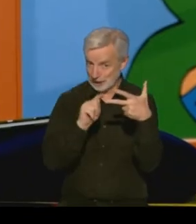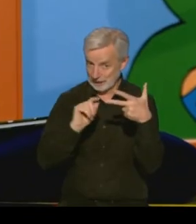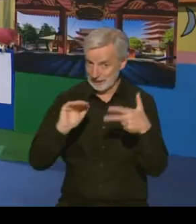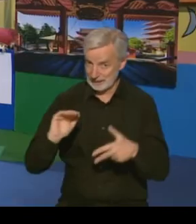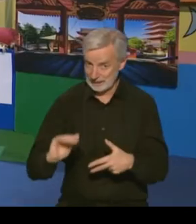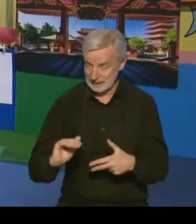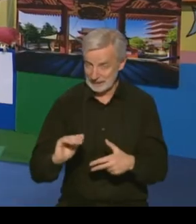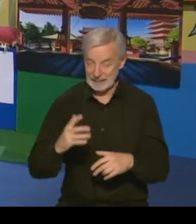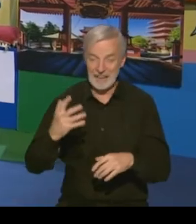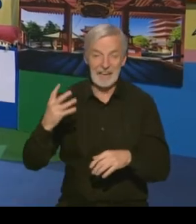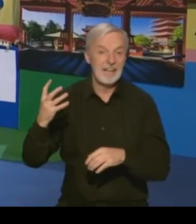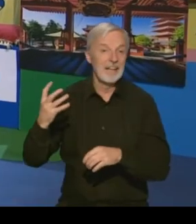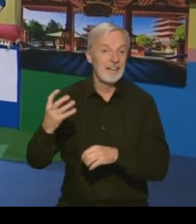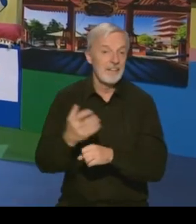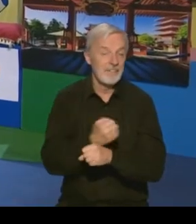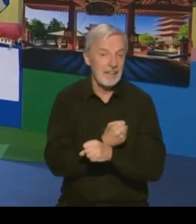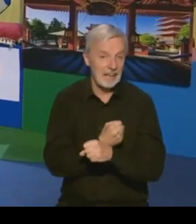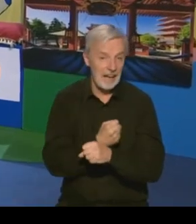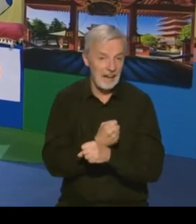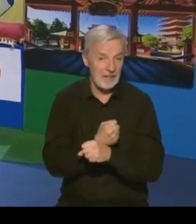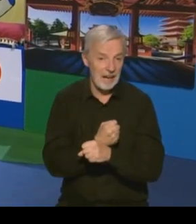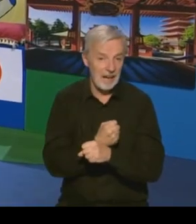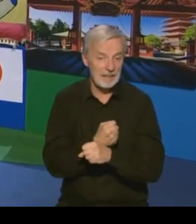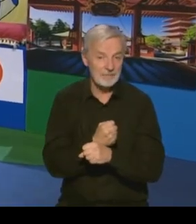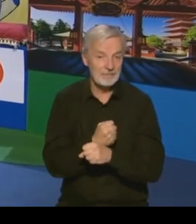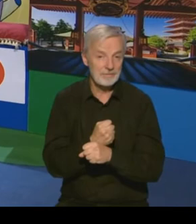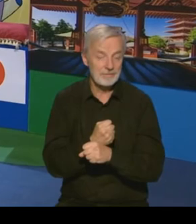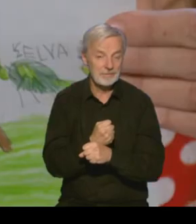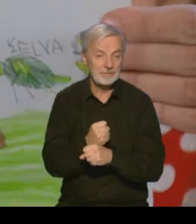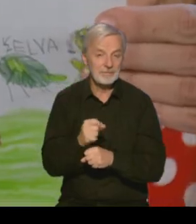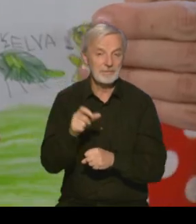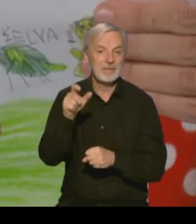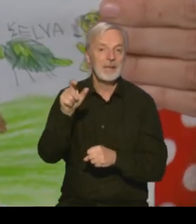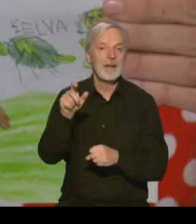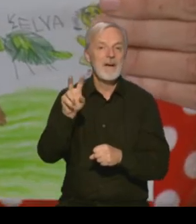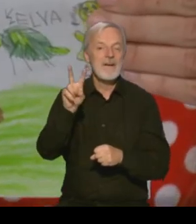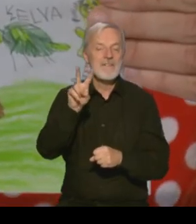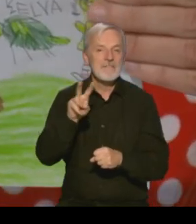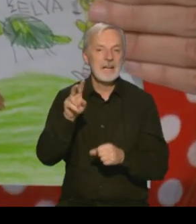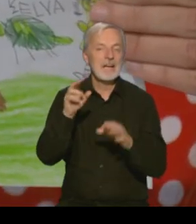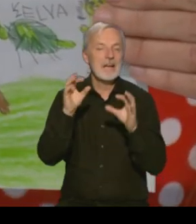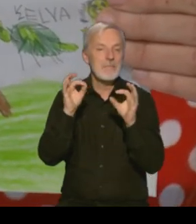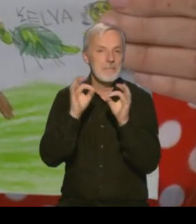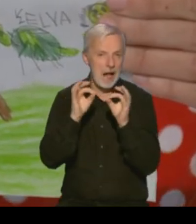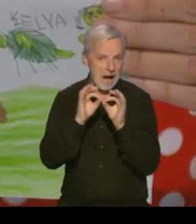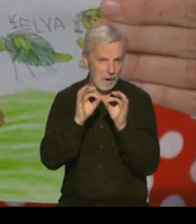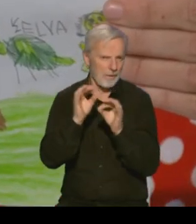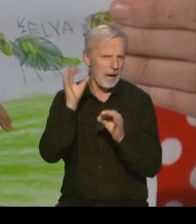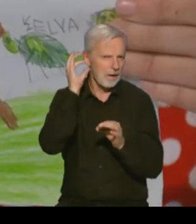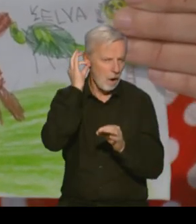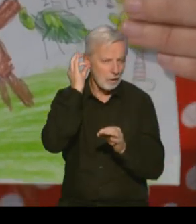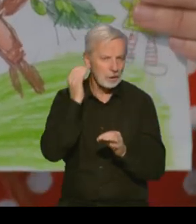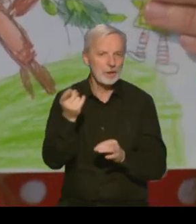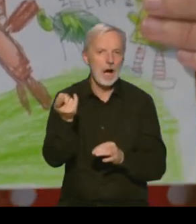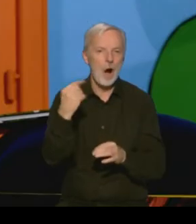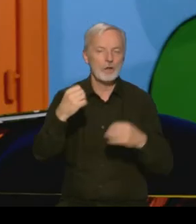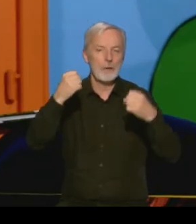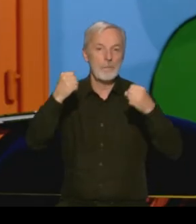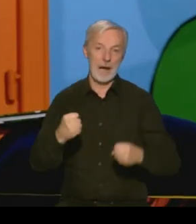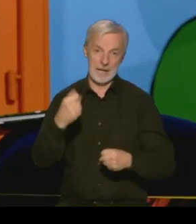školkáček? Třetí školkáček bude Vicky Bláhová z Prahy 2.